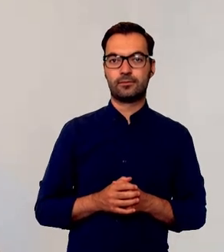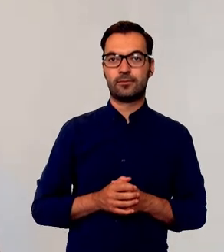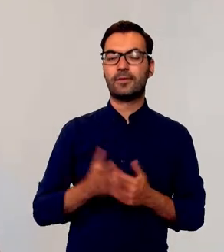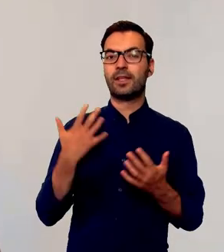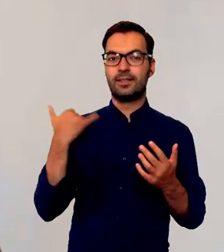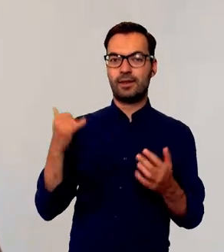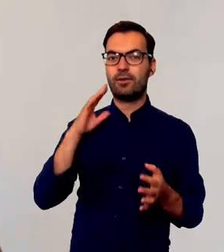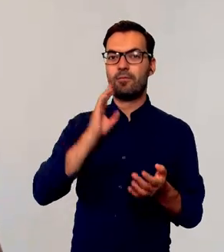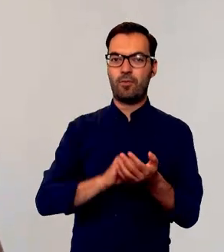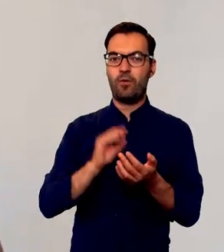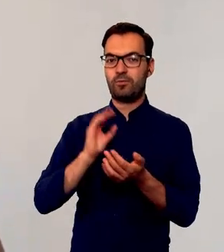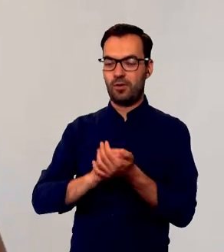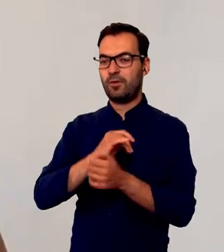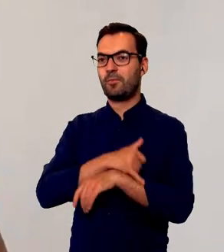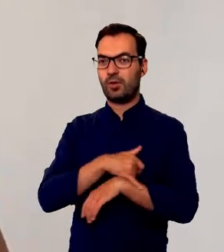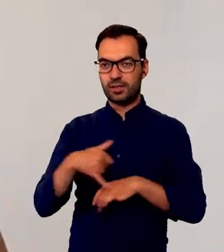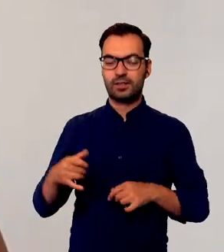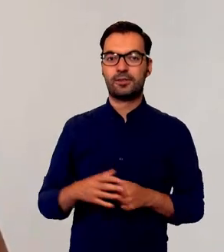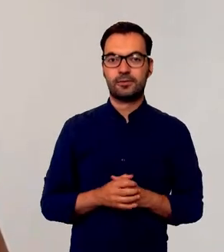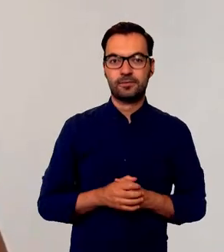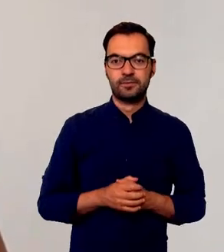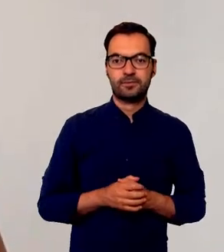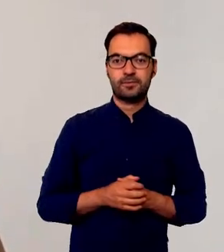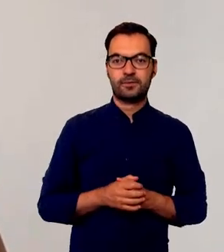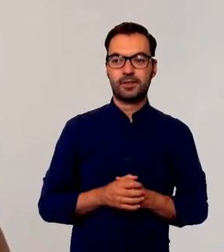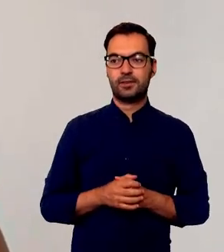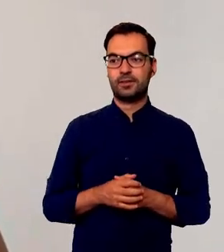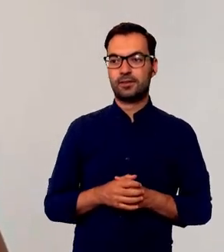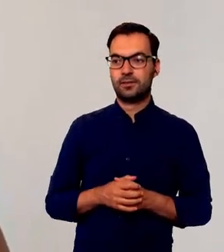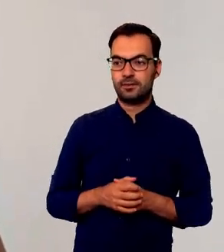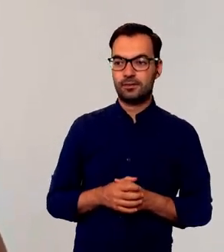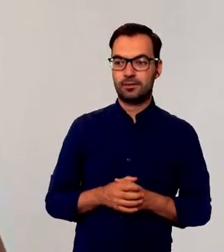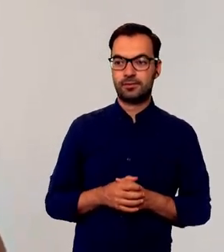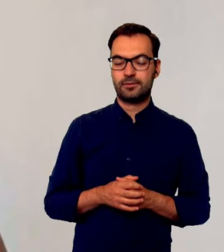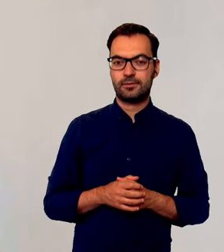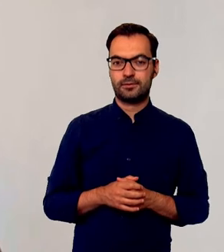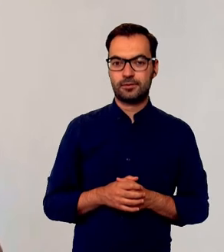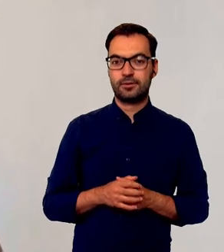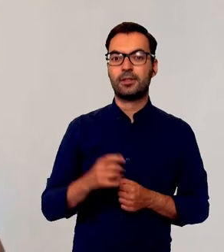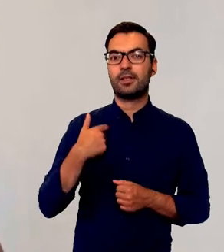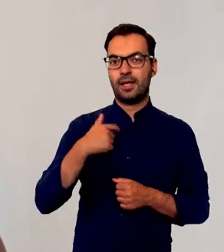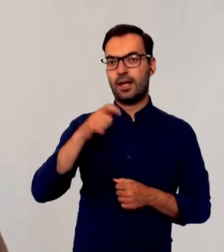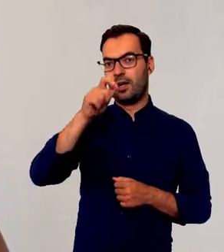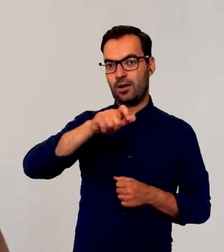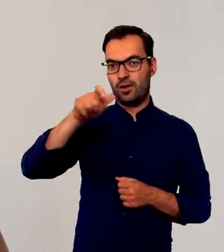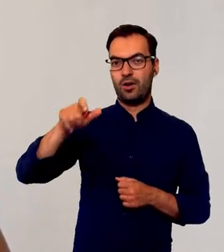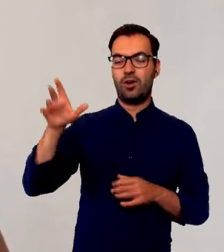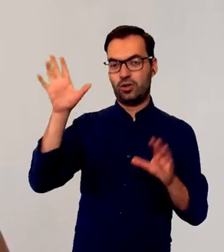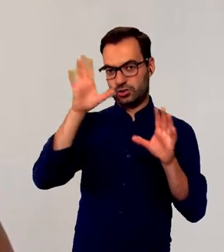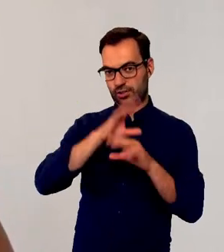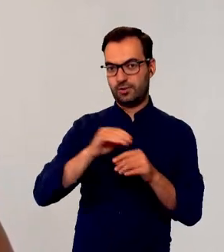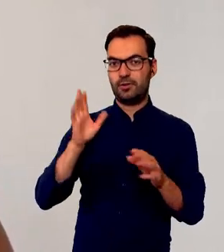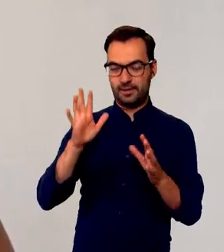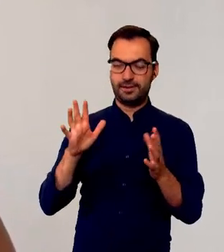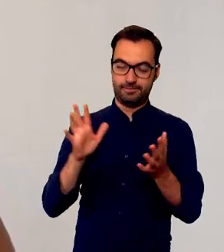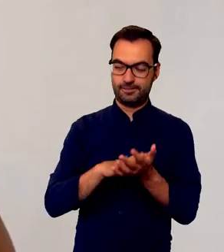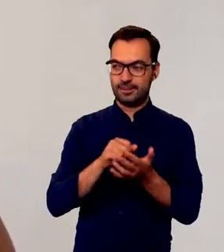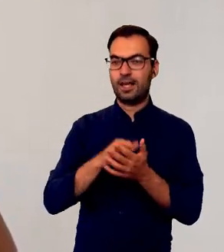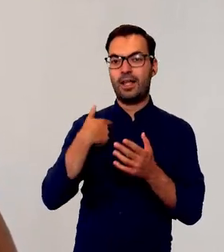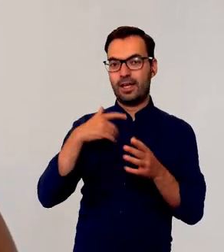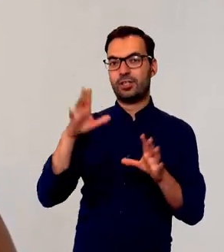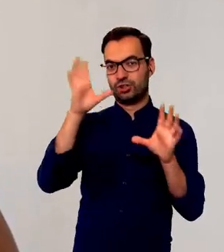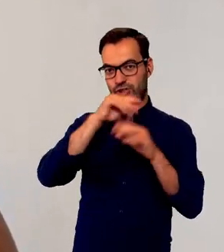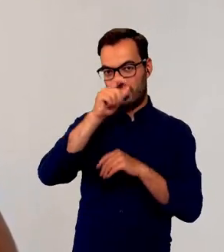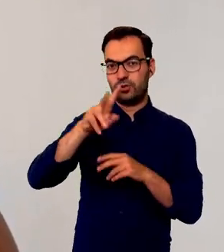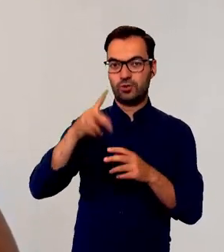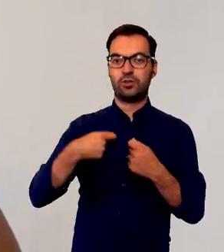i chcę podkreślić to po raz kolejny. Szanuję osoby, tak, szanuję, będzie afera. Szanuję osoby,